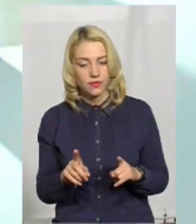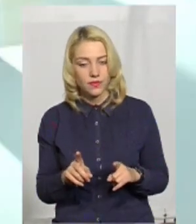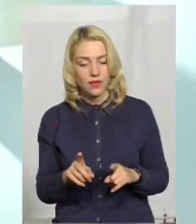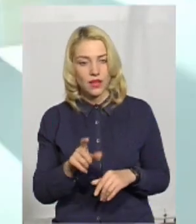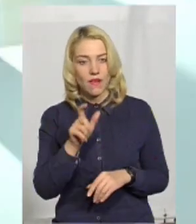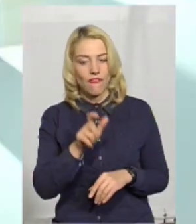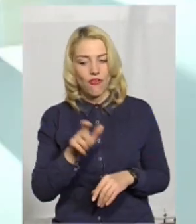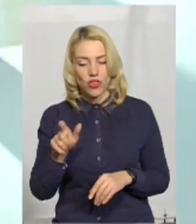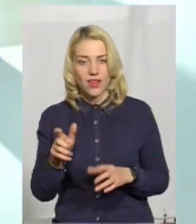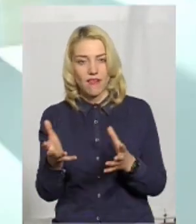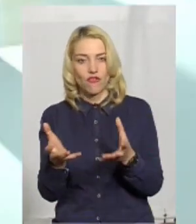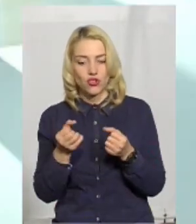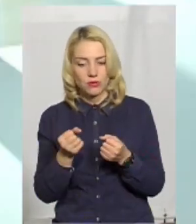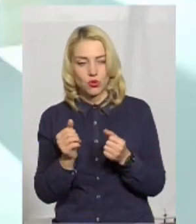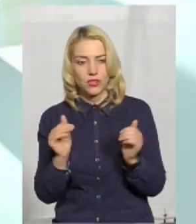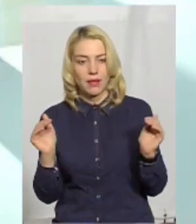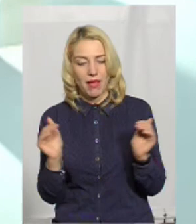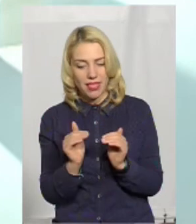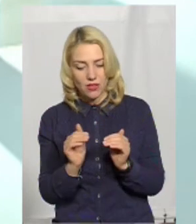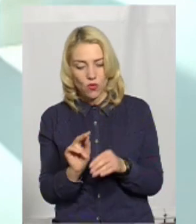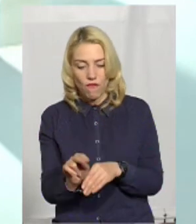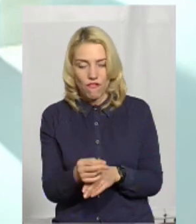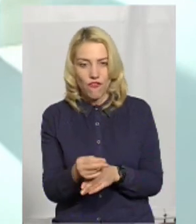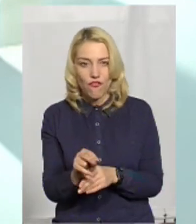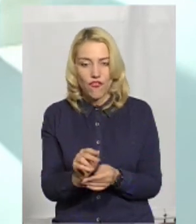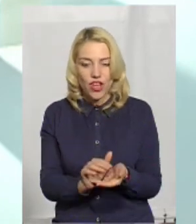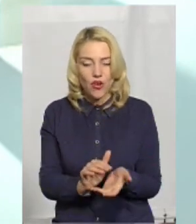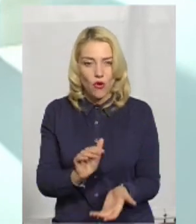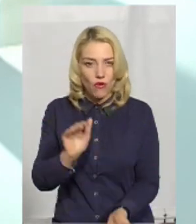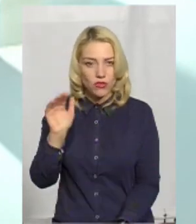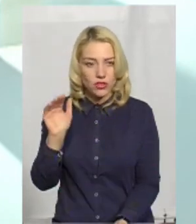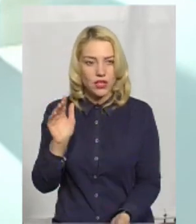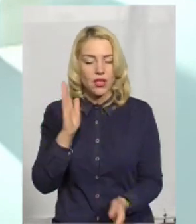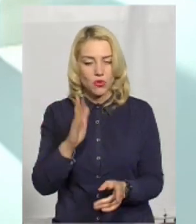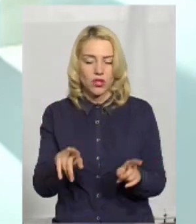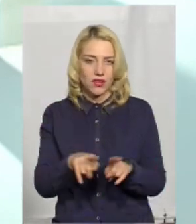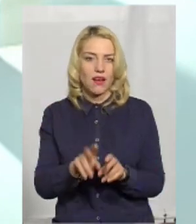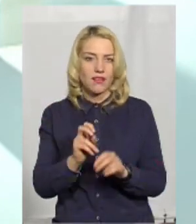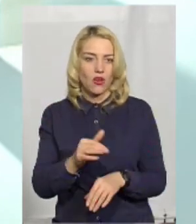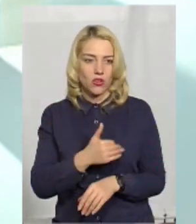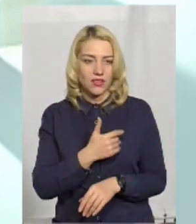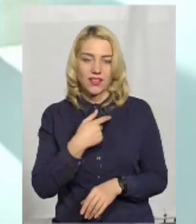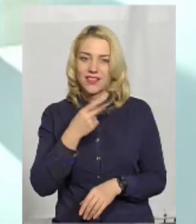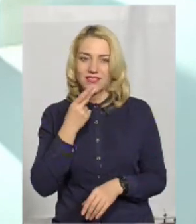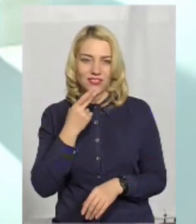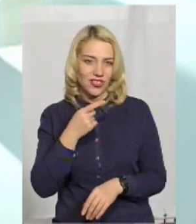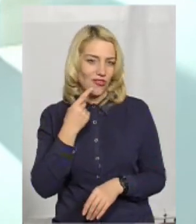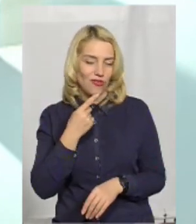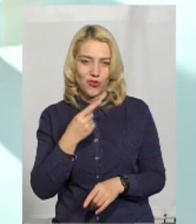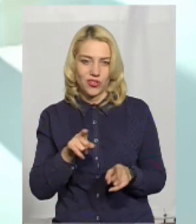вони візьмуть маленьку дитину, і вони виховують з маленького, і буде так, як вони хочуть. Я завжди кажу всім нашим